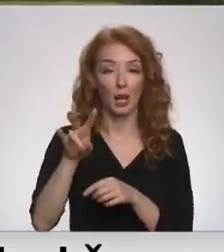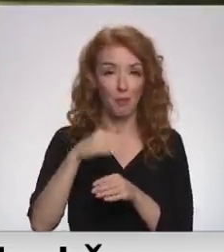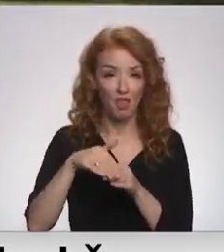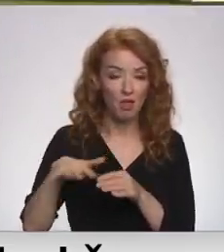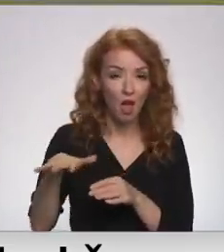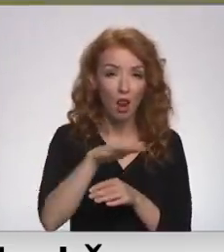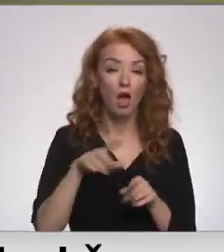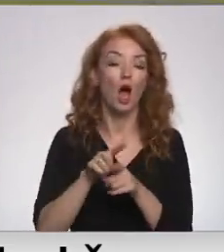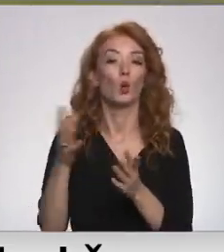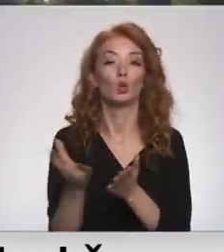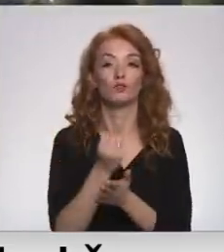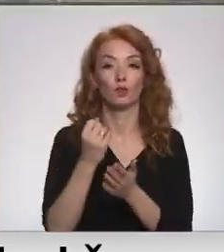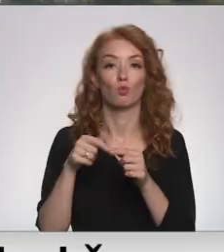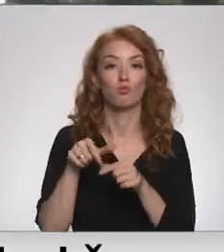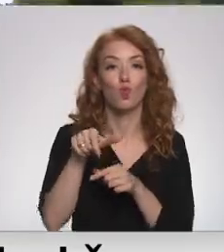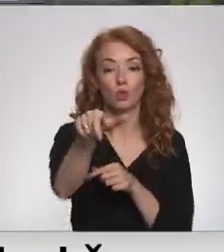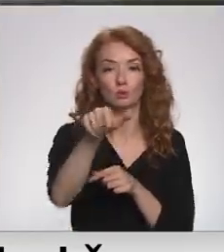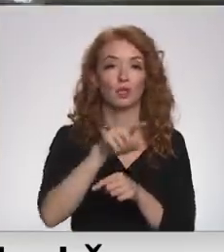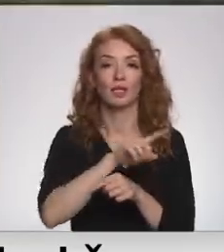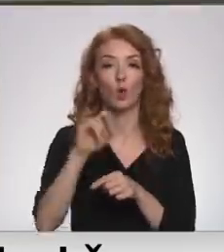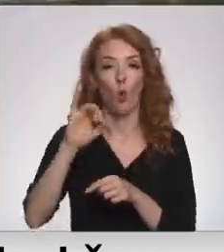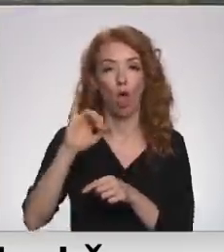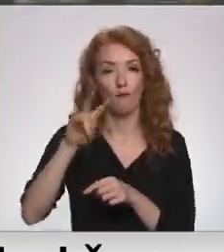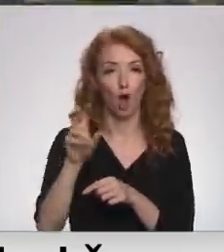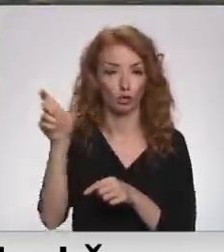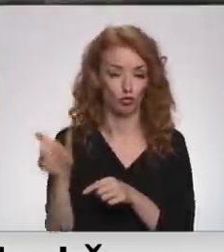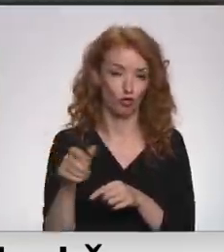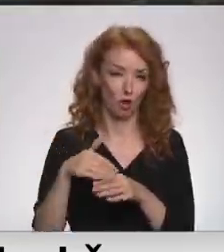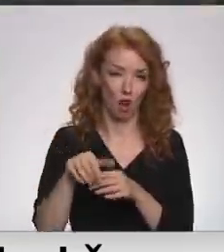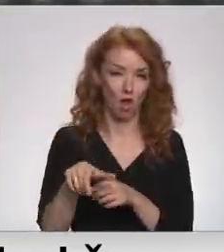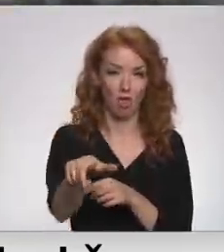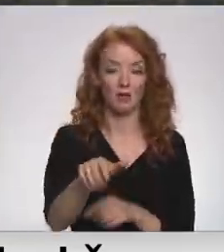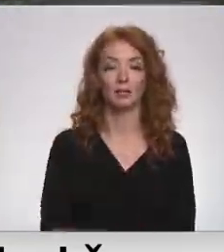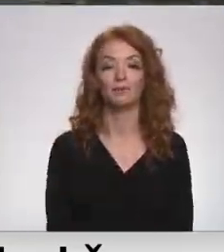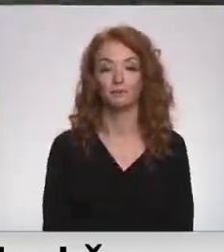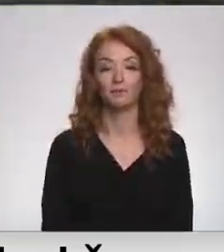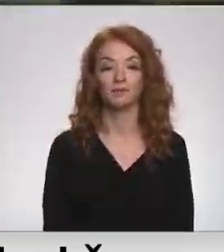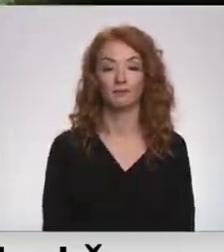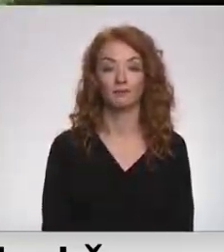arī uzvaras bulvāra posmā no Bāriņielas lidzojā ar Vāciešu ielai.